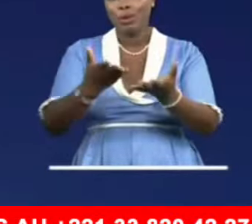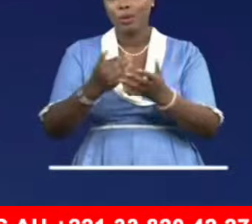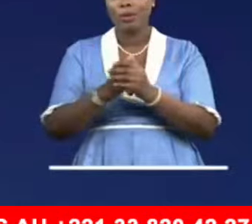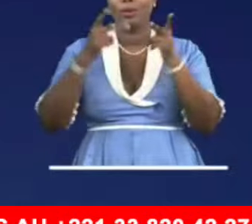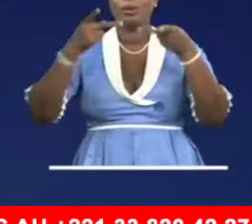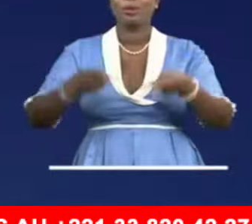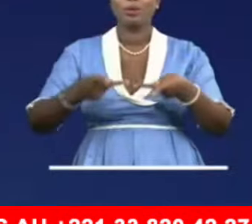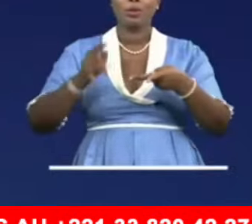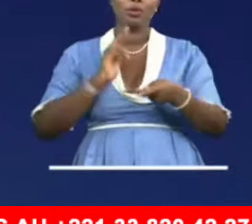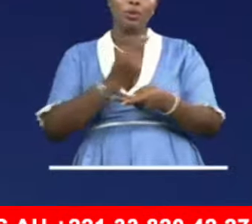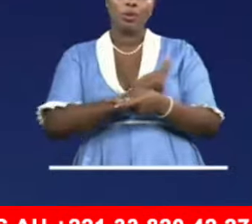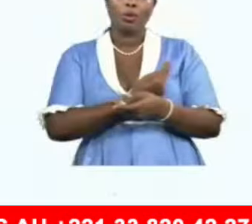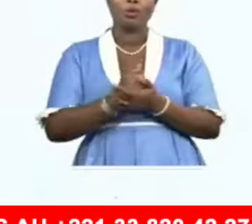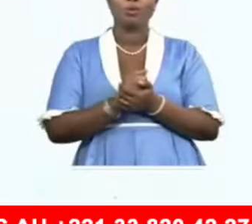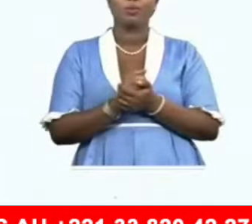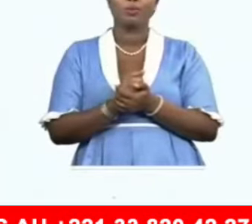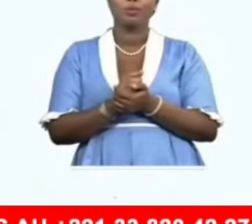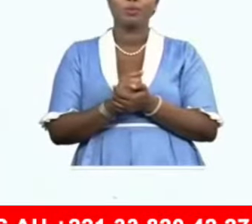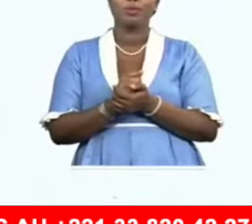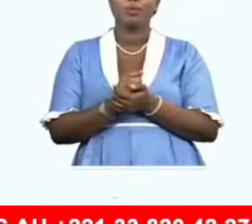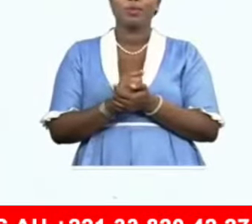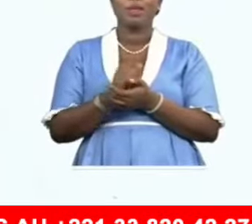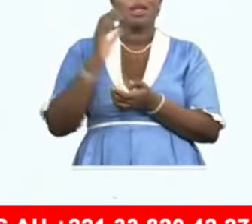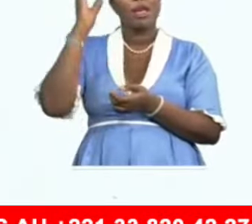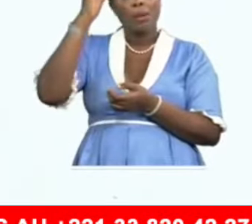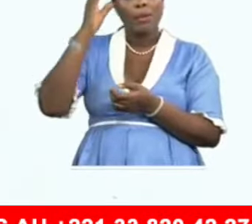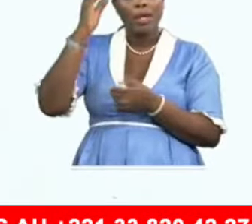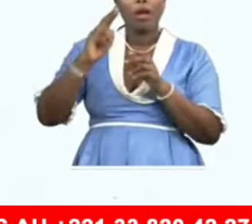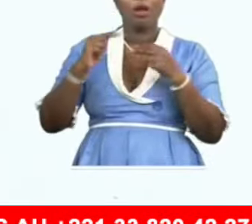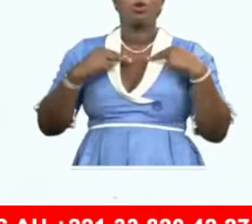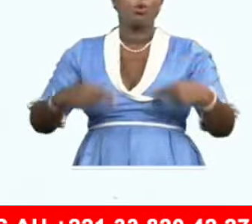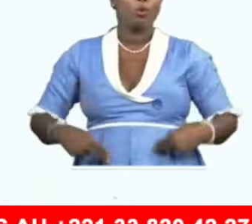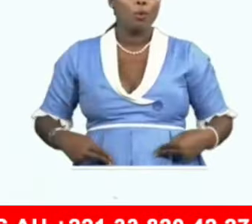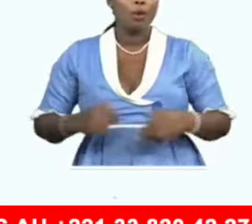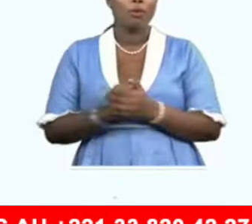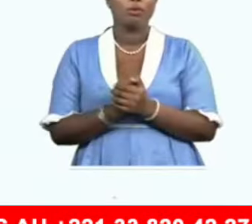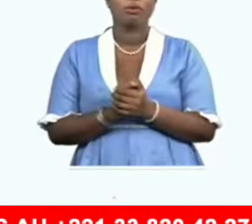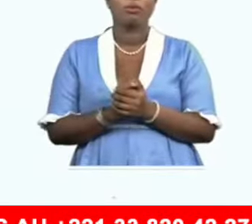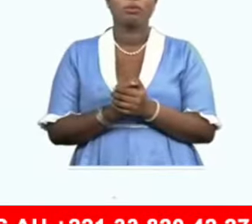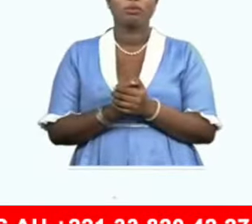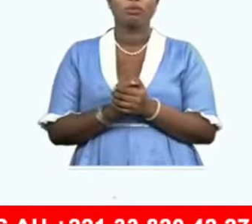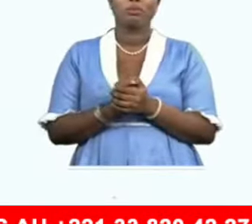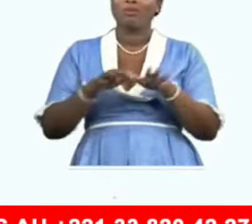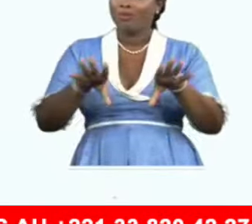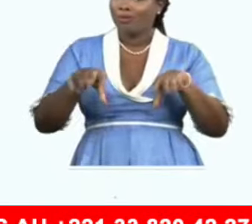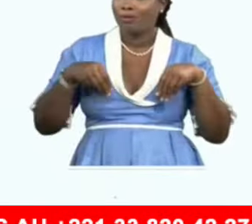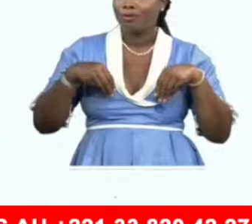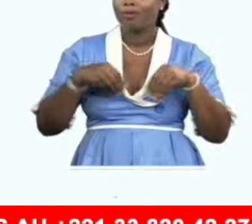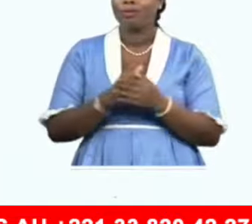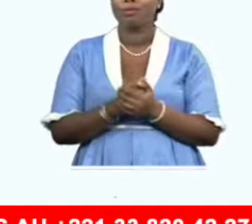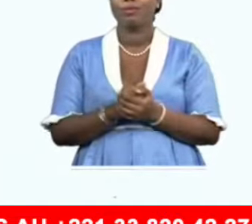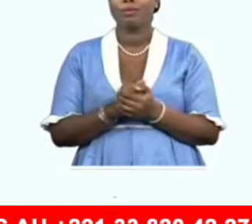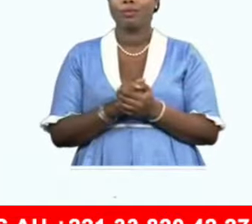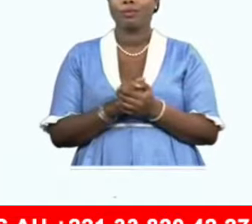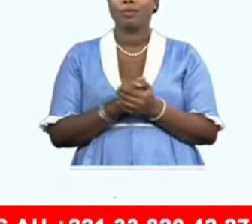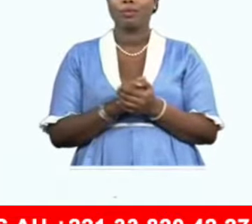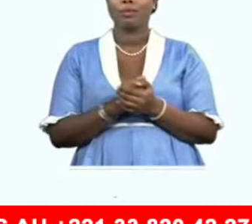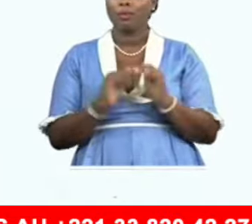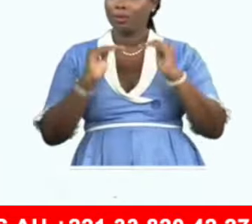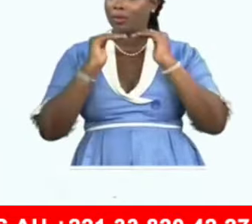représenteront notre capital humain de qualité et la garantie de l'équité sociale capital humain de qualité et